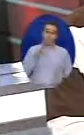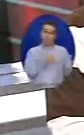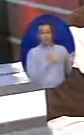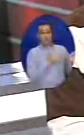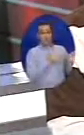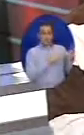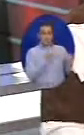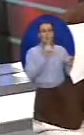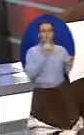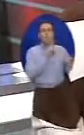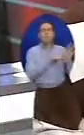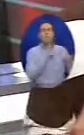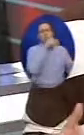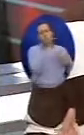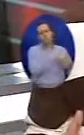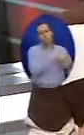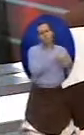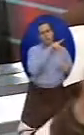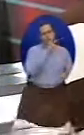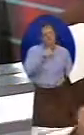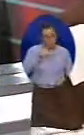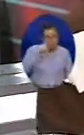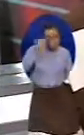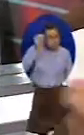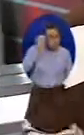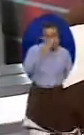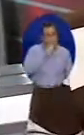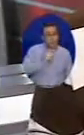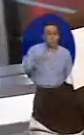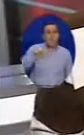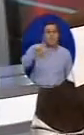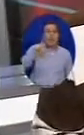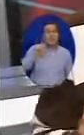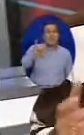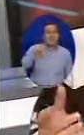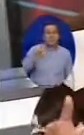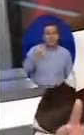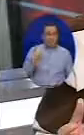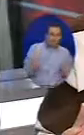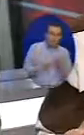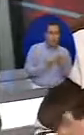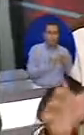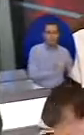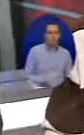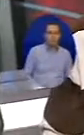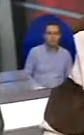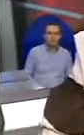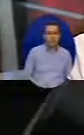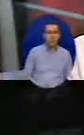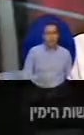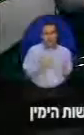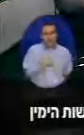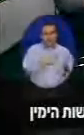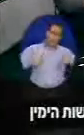בתוך הליכוד. לביבי יש פריימריז, אתם שוכחים. הוא צריך את אלקין דיתו, לא עם דנון. כן, אבל אופיר, מי היום הוא מתמודד מול ביבי? מול דנון,